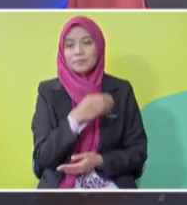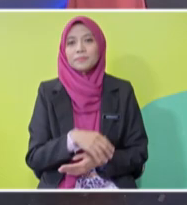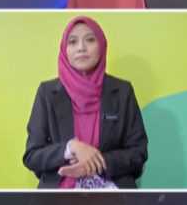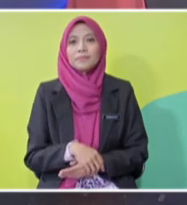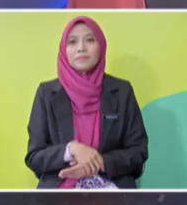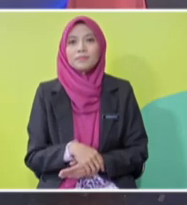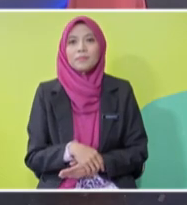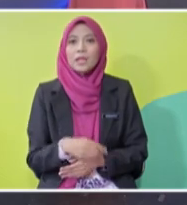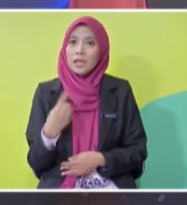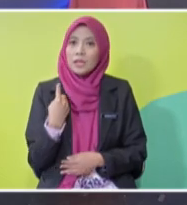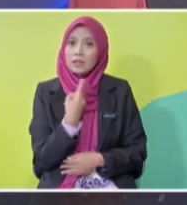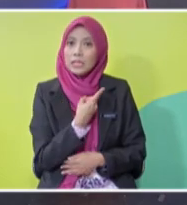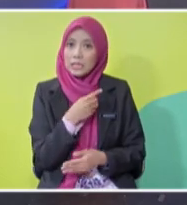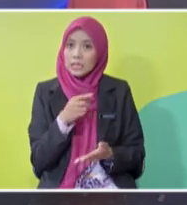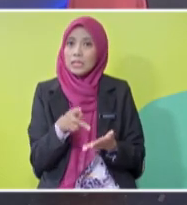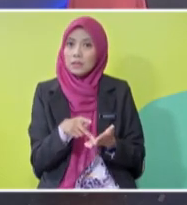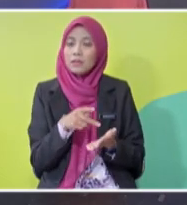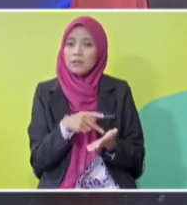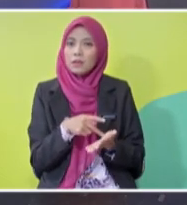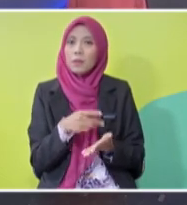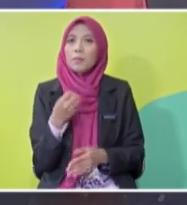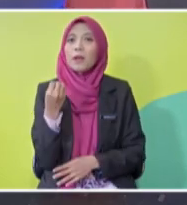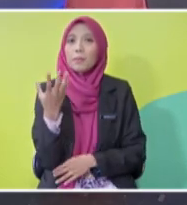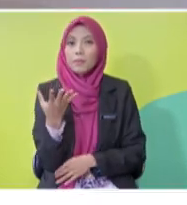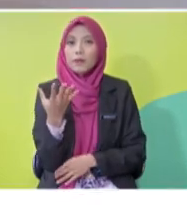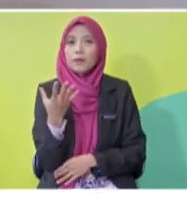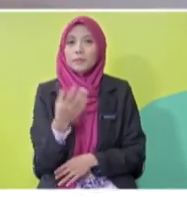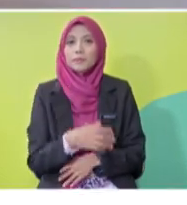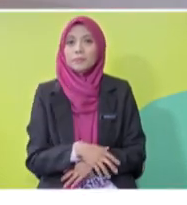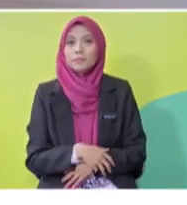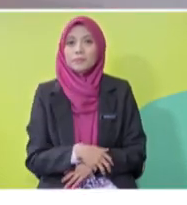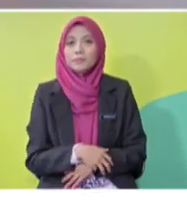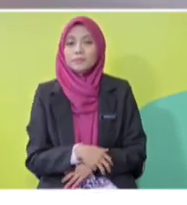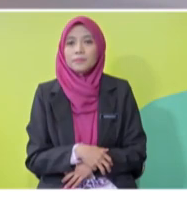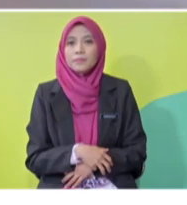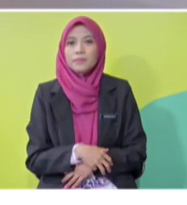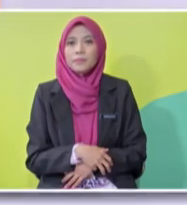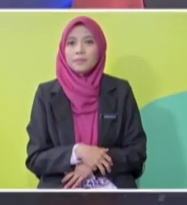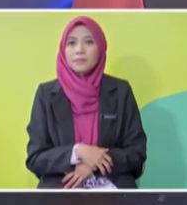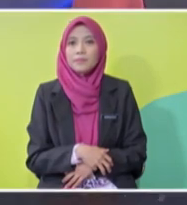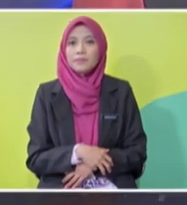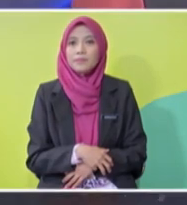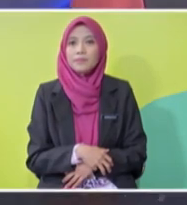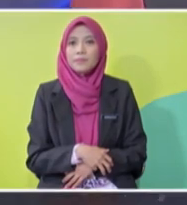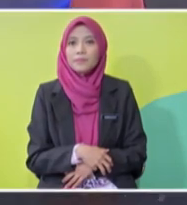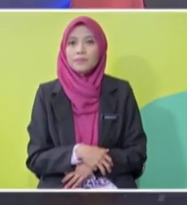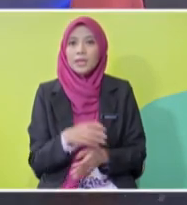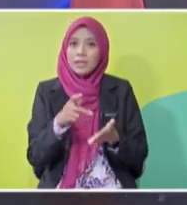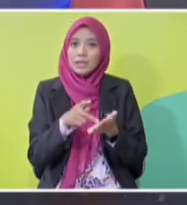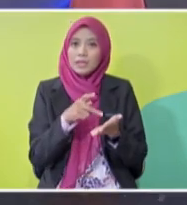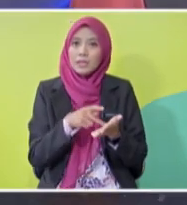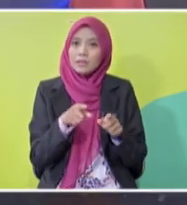kiri dulu Ada berapa bulunya agak beli Ki beli sama-sama